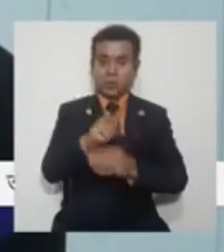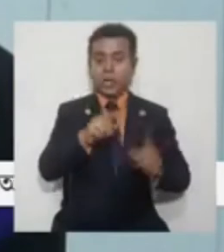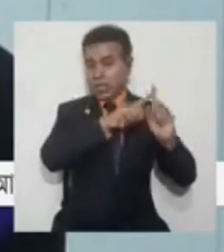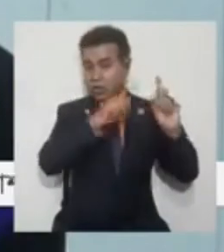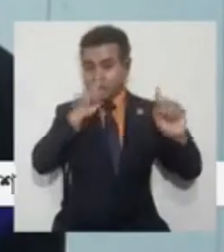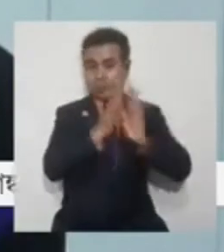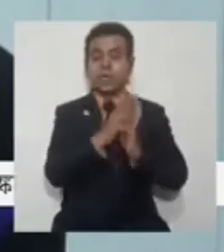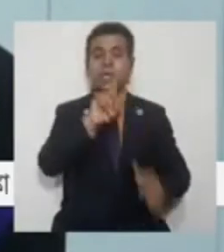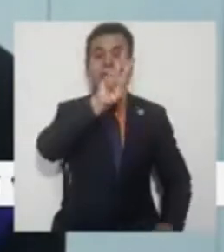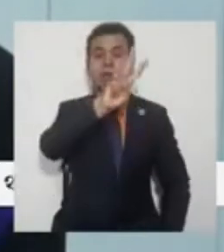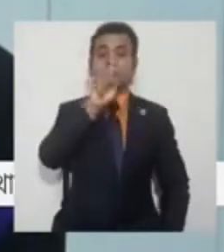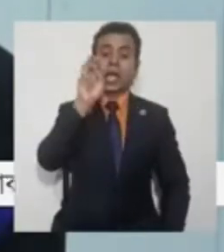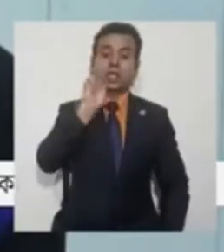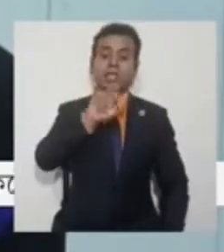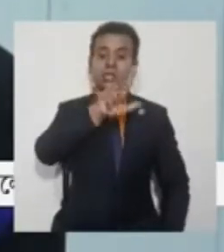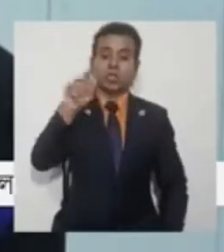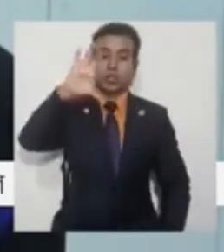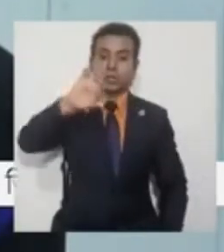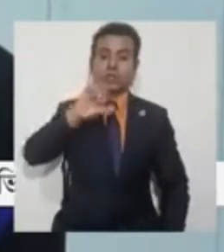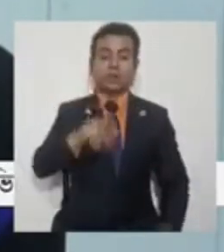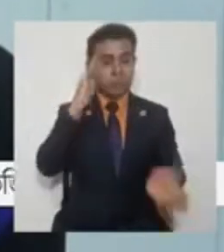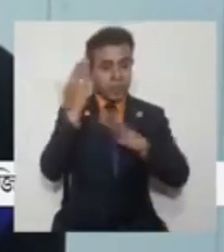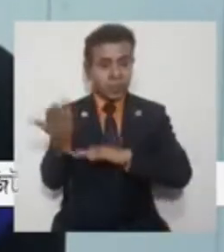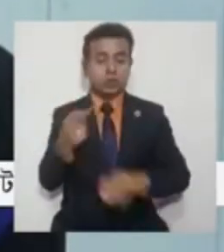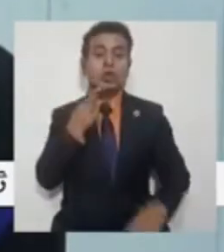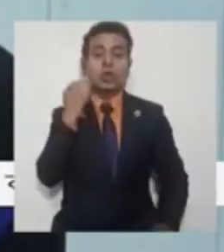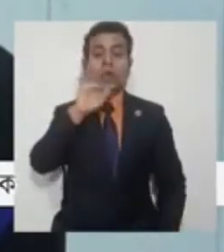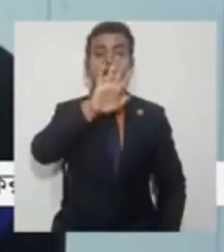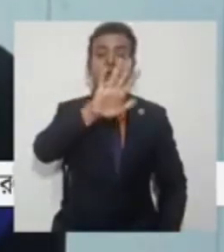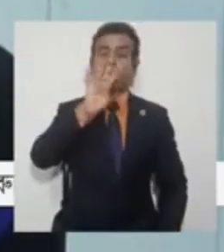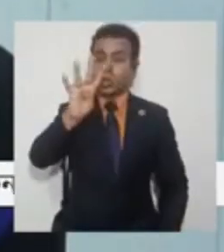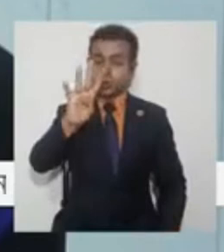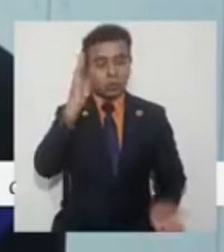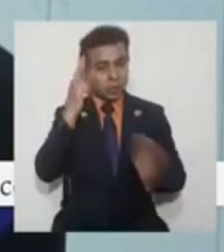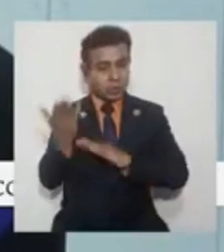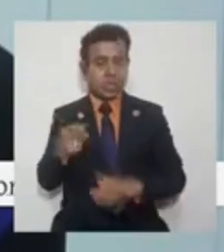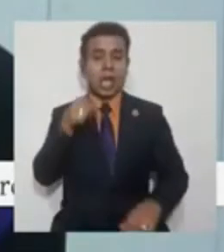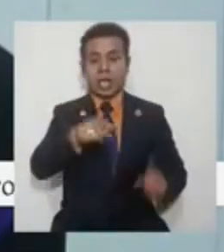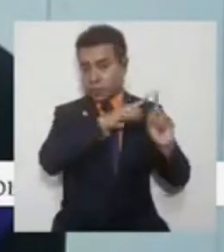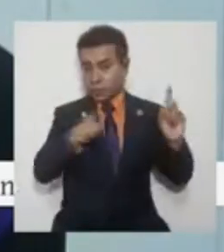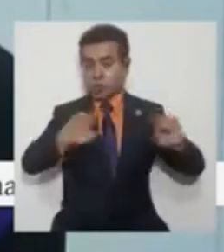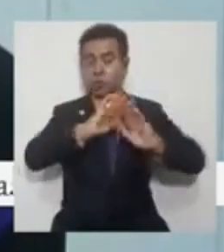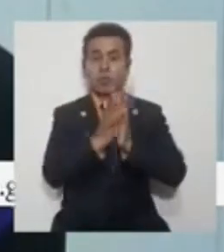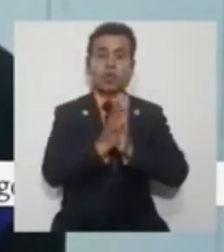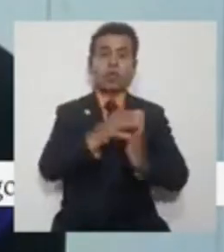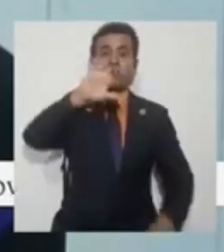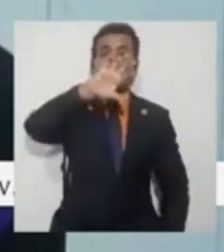বিশ্বের কোভিড পরিস্থিতি, যেটাও বিশ্ব স্বাস্থ্য সংস্থা সিচুয়েশন রিপোর্ট 16 এপ্রিল থেকে পেয়েছি, শনাক্ত হয়েছেন